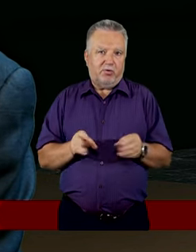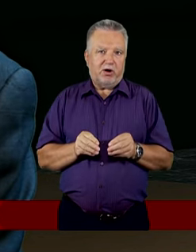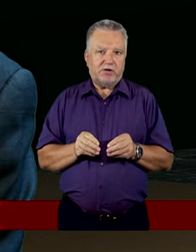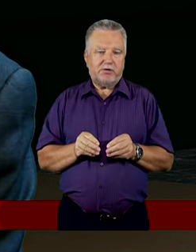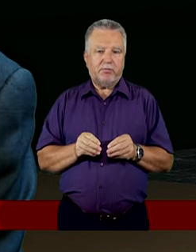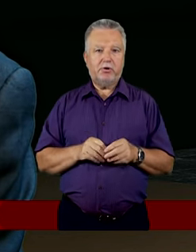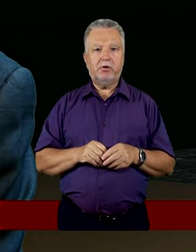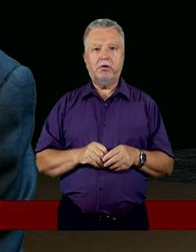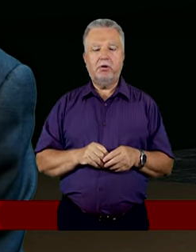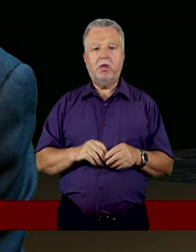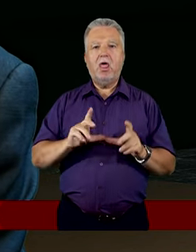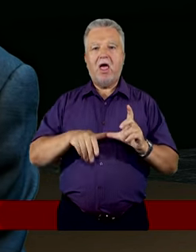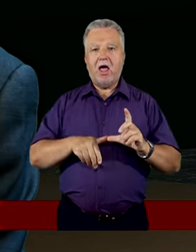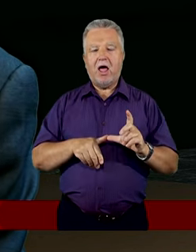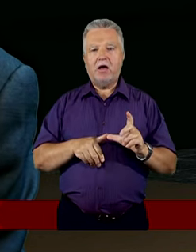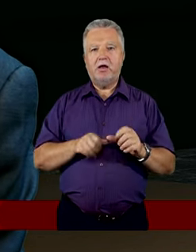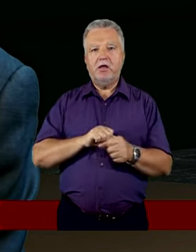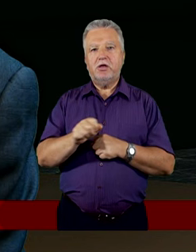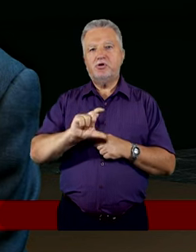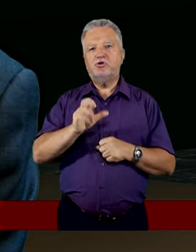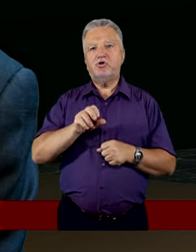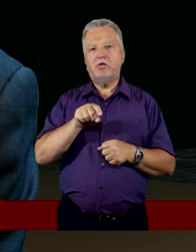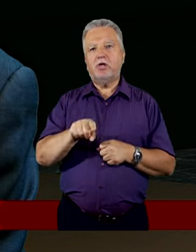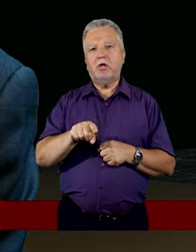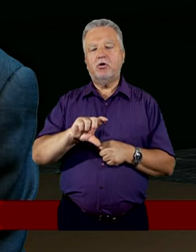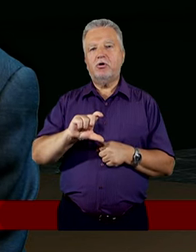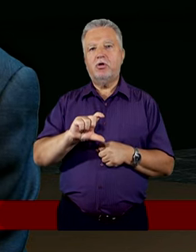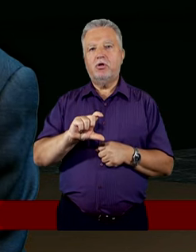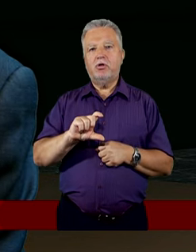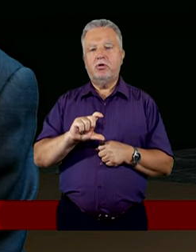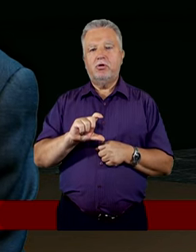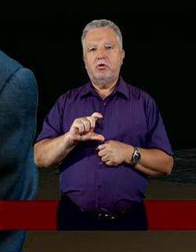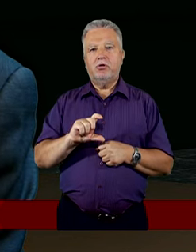oczekiwały. Ale jest coś takiego, co